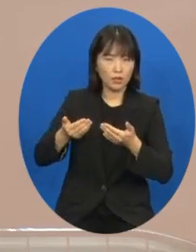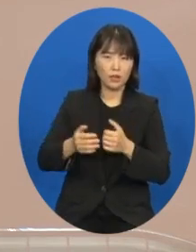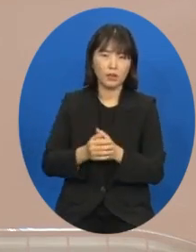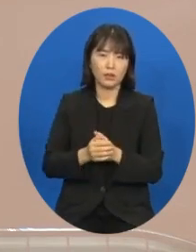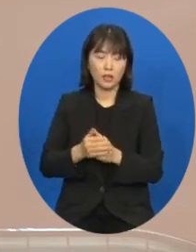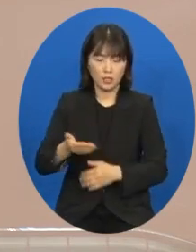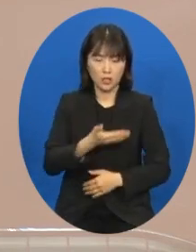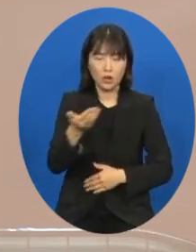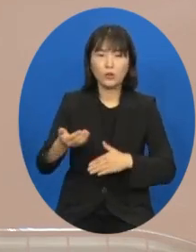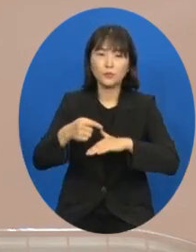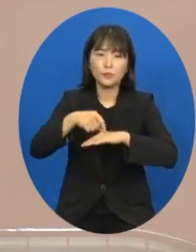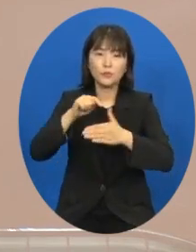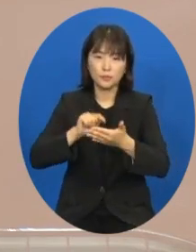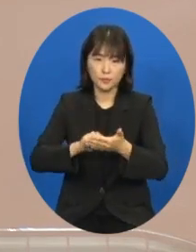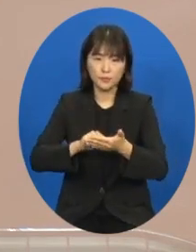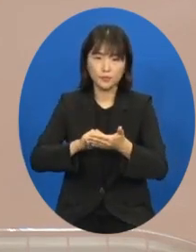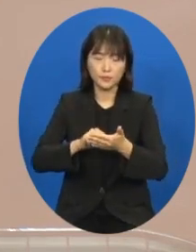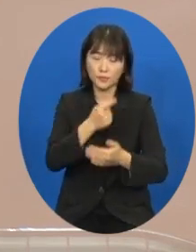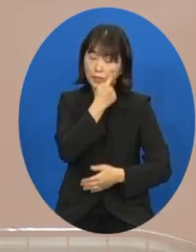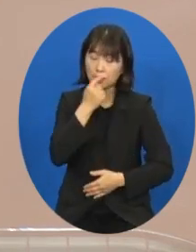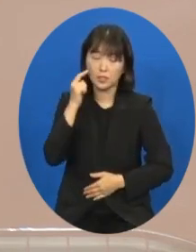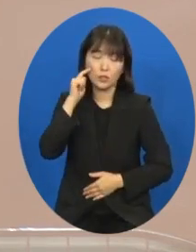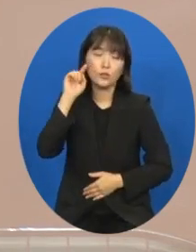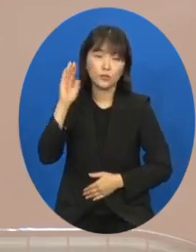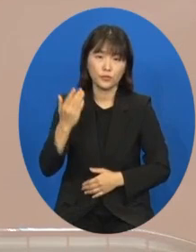여러분의 마음이 증거니까요.